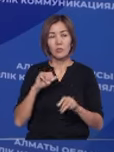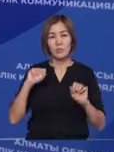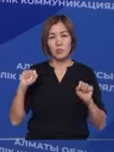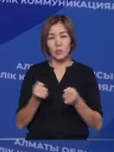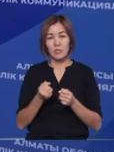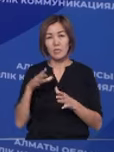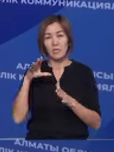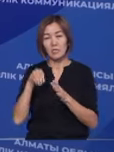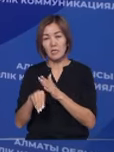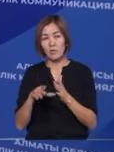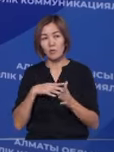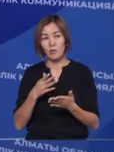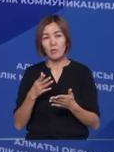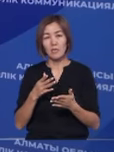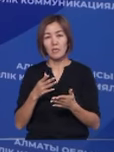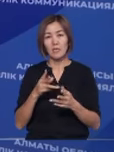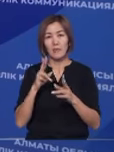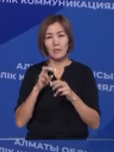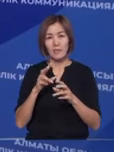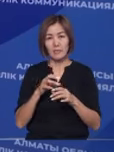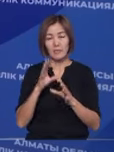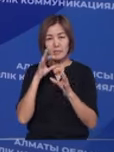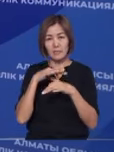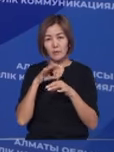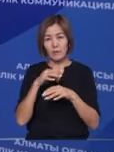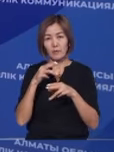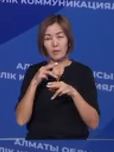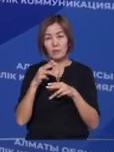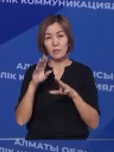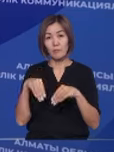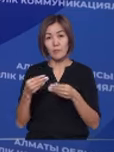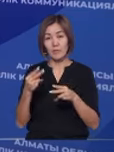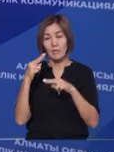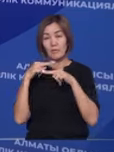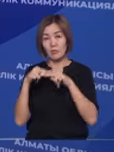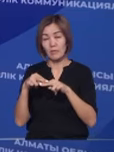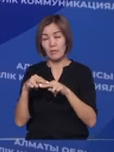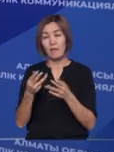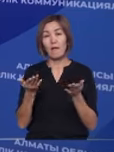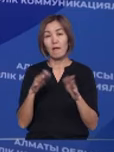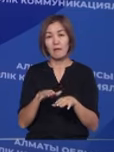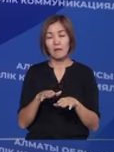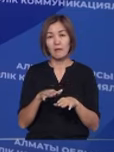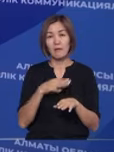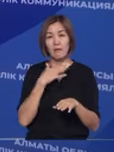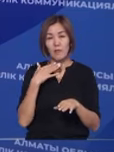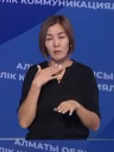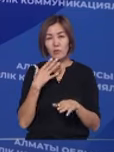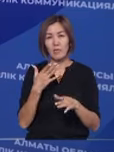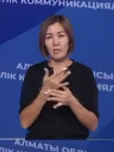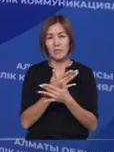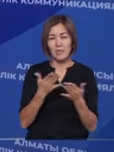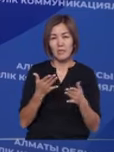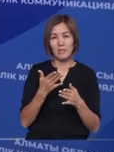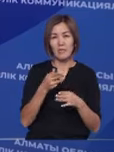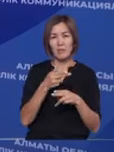Сол жерден бар арнайы пат материалы алынып, облыстық ветлабораторияға өткізілді. Қалған сол жерде мал сойуға арналған құралдар